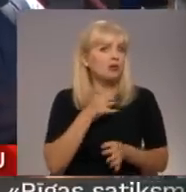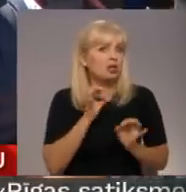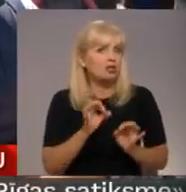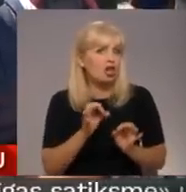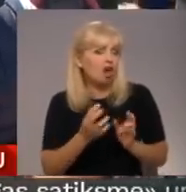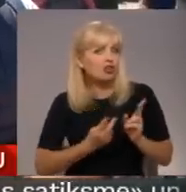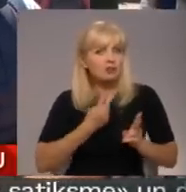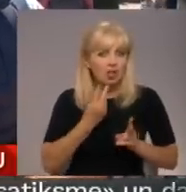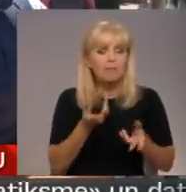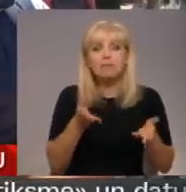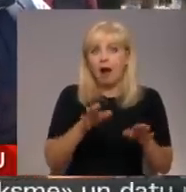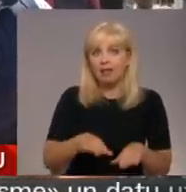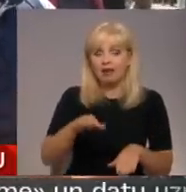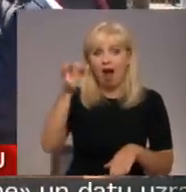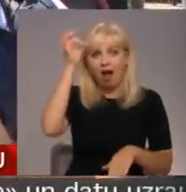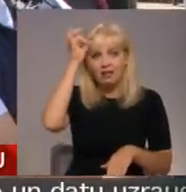Kas palika atmiņā?